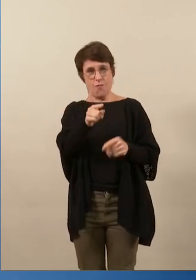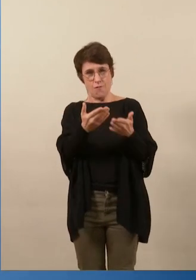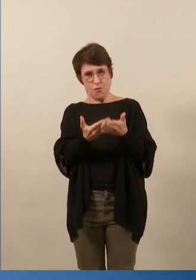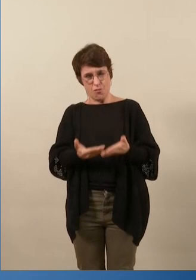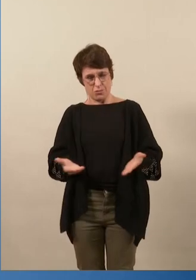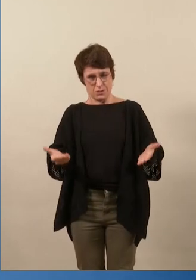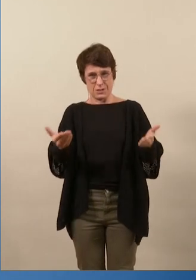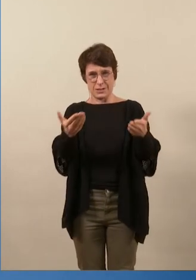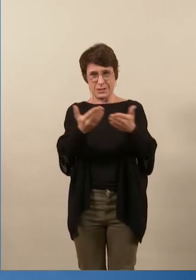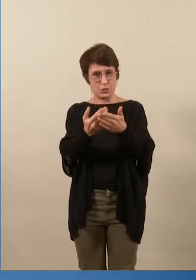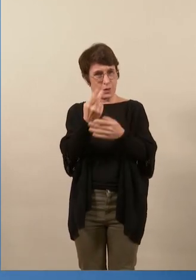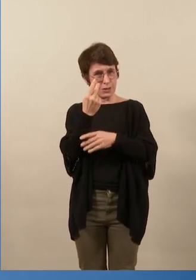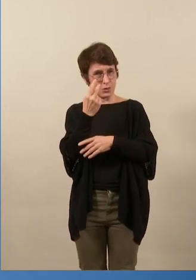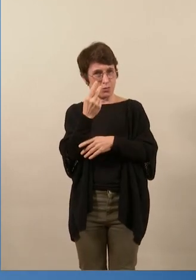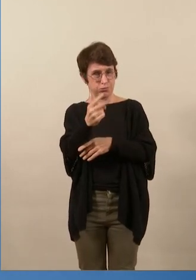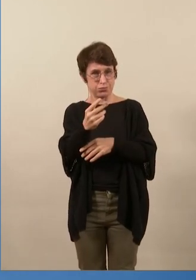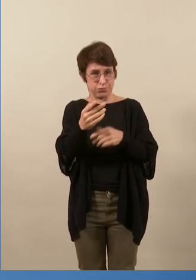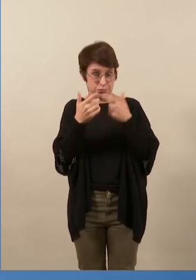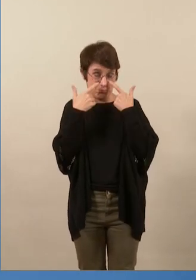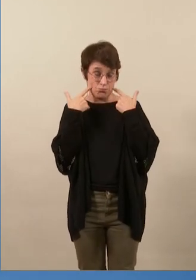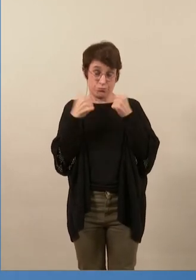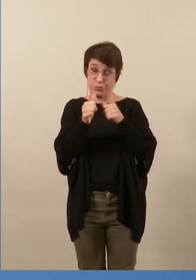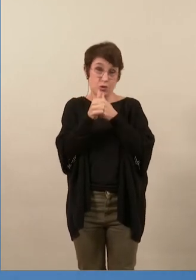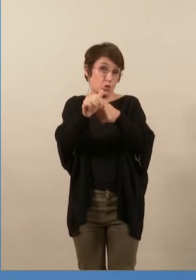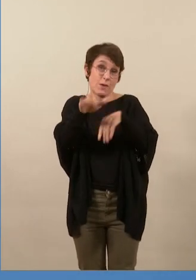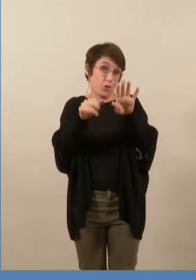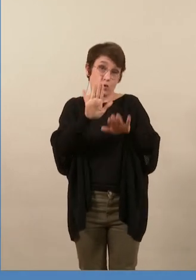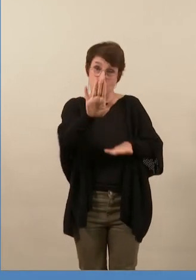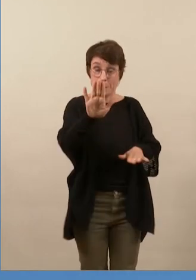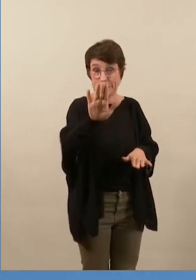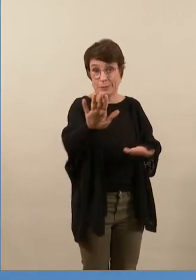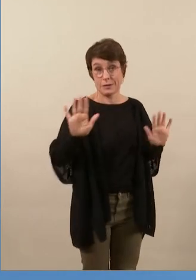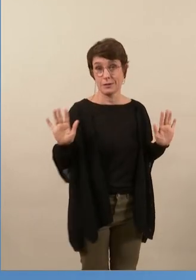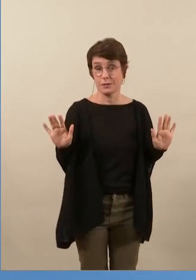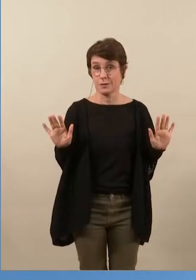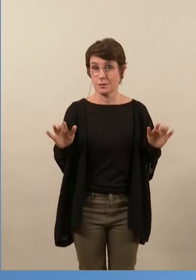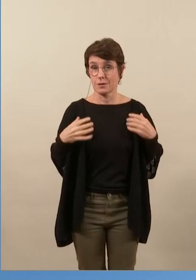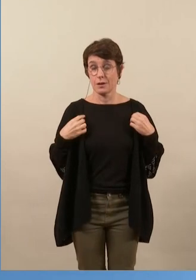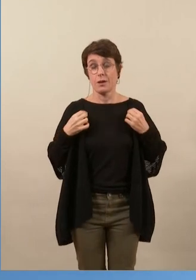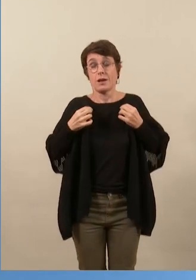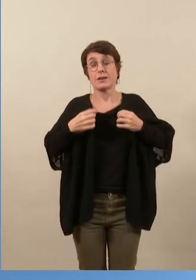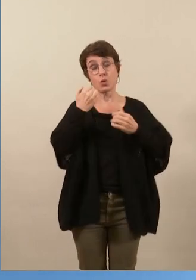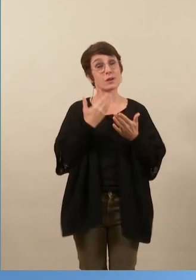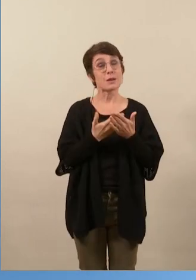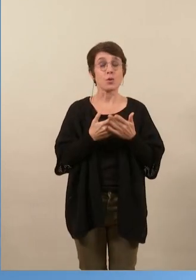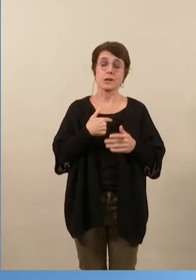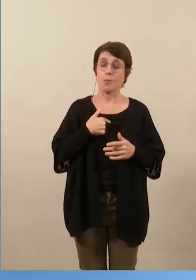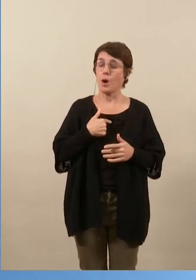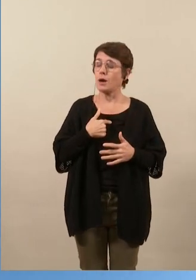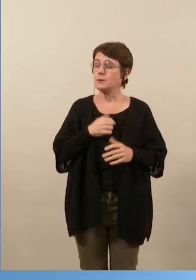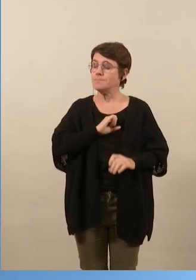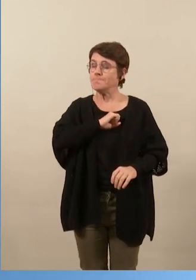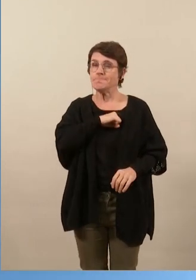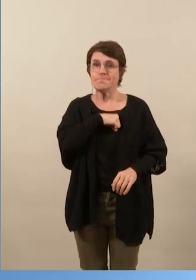qui s'explique par votre fonctionnement et moi je vais je je vais dire c'est pour ça que ça me désole parce que j'ai j'ai voulu